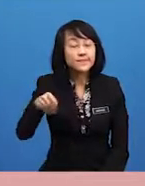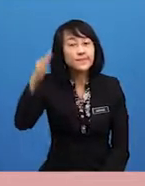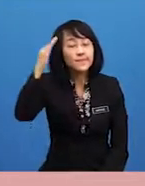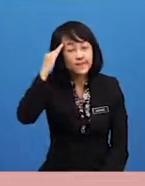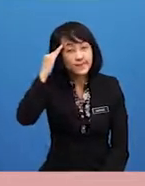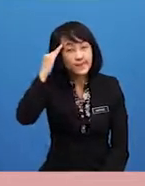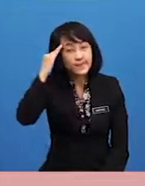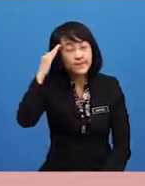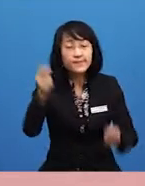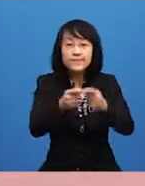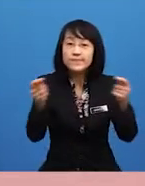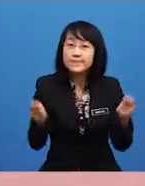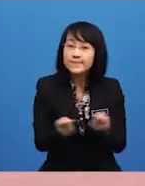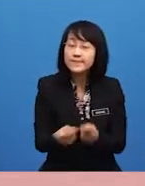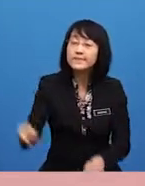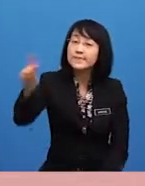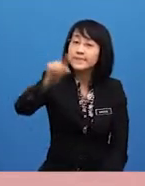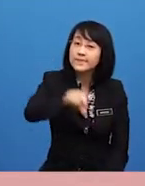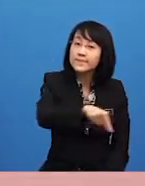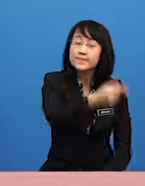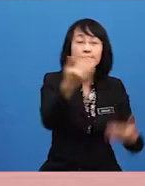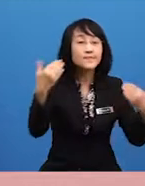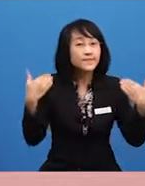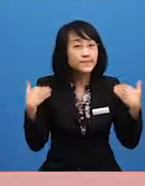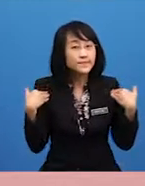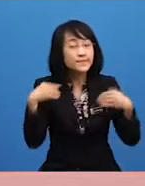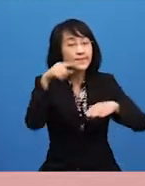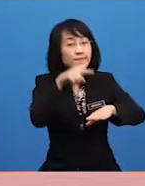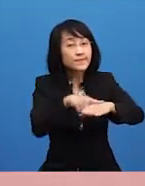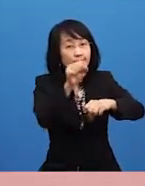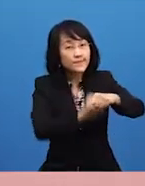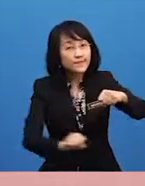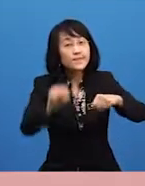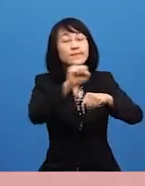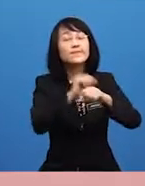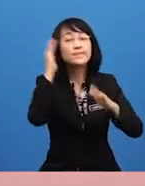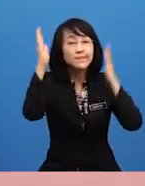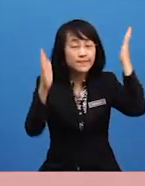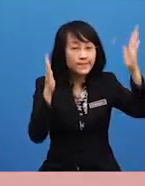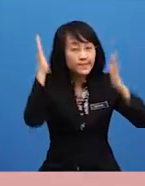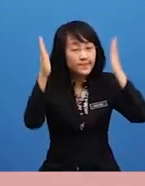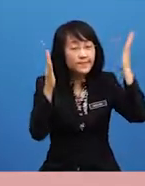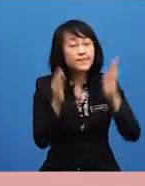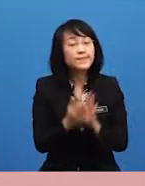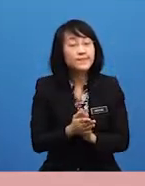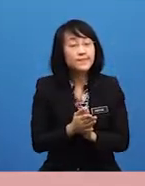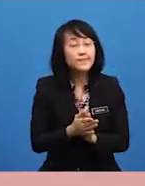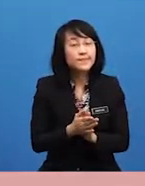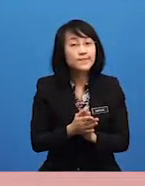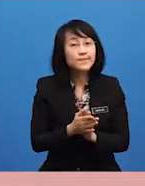mengetahui lokasi gunung yang terdapat di semenanjung Malaysia,